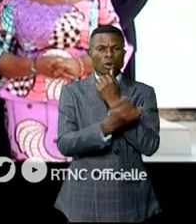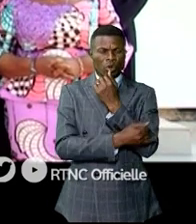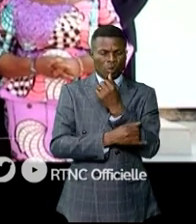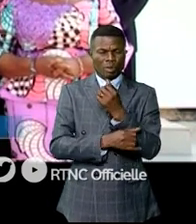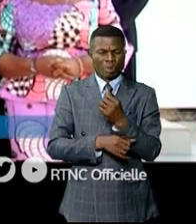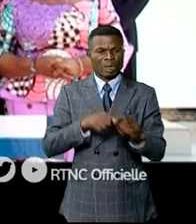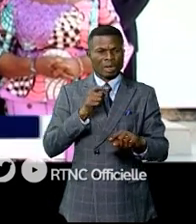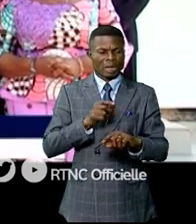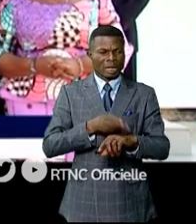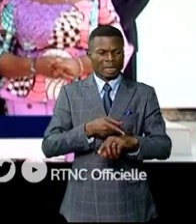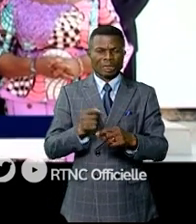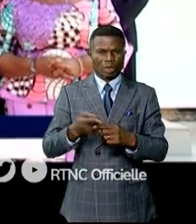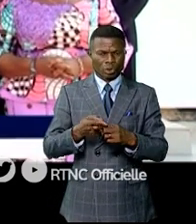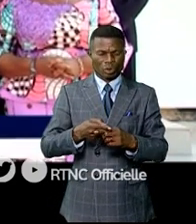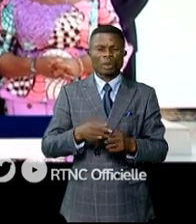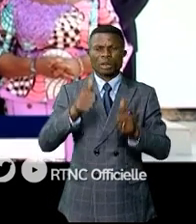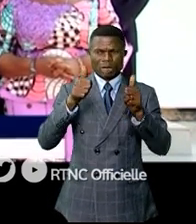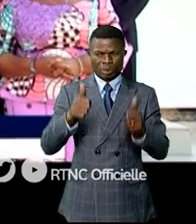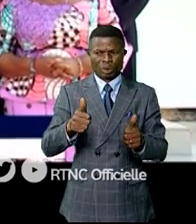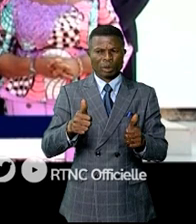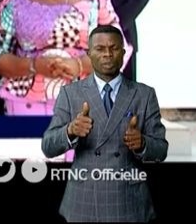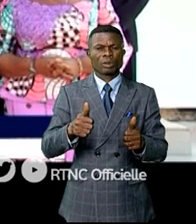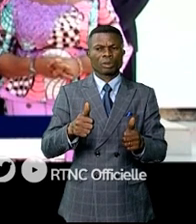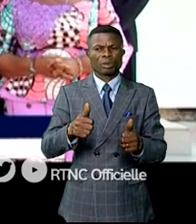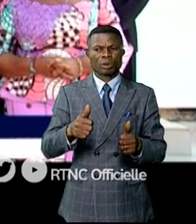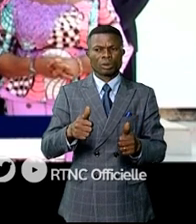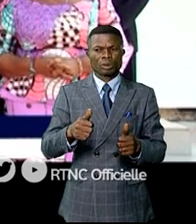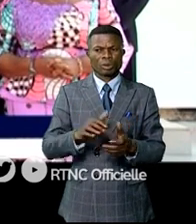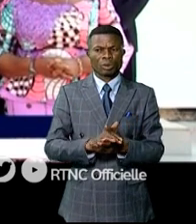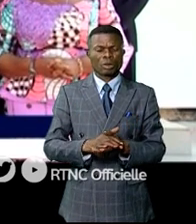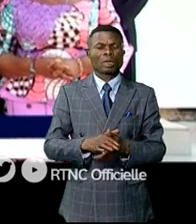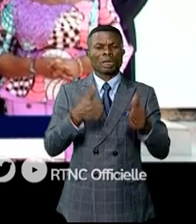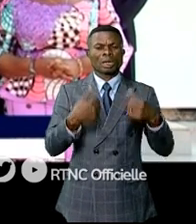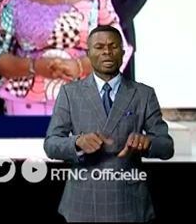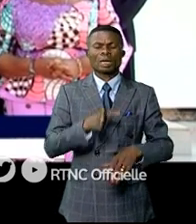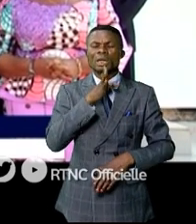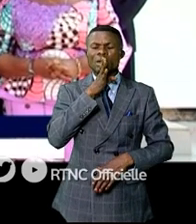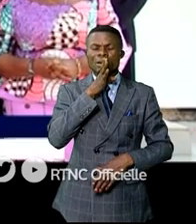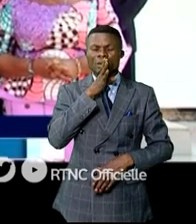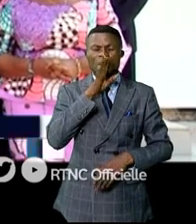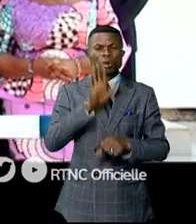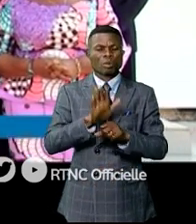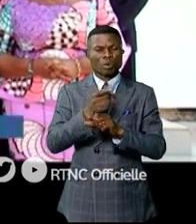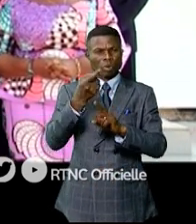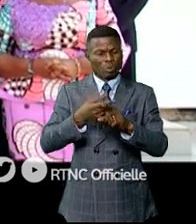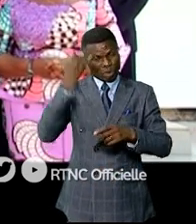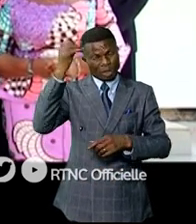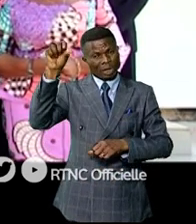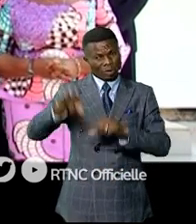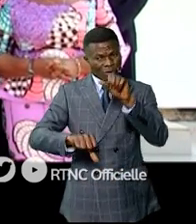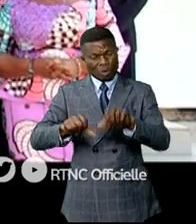terme est positive. Nous avons passé plusieurs mois, cette opinion était négative. Maintenant,